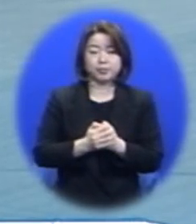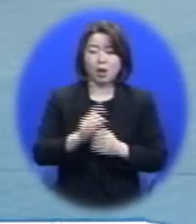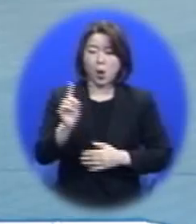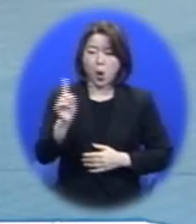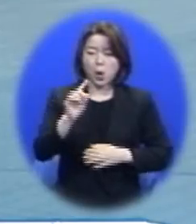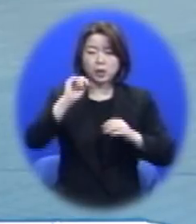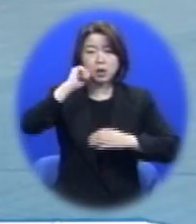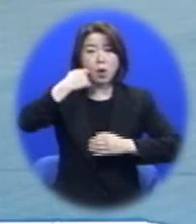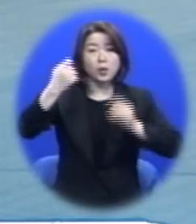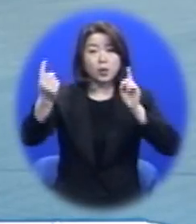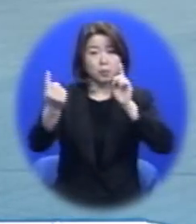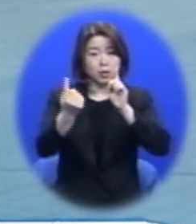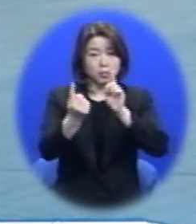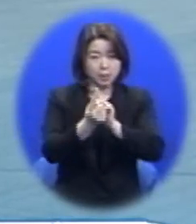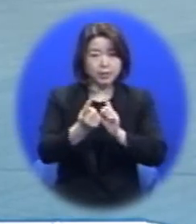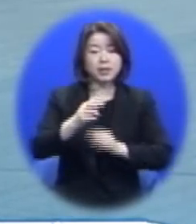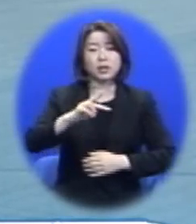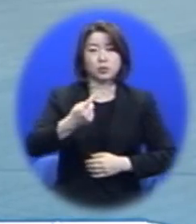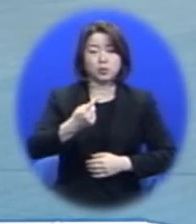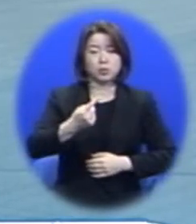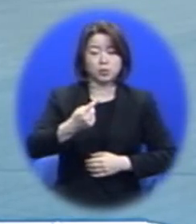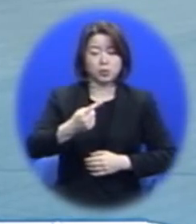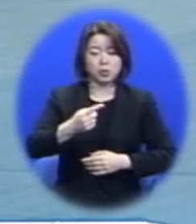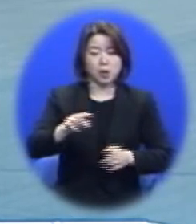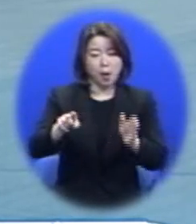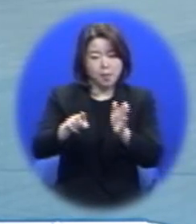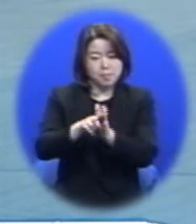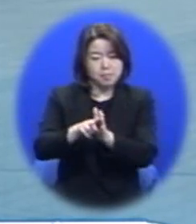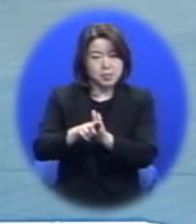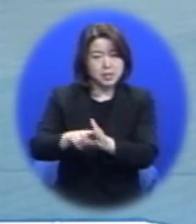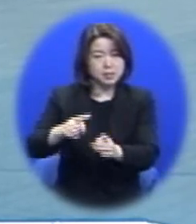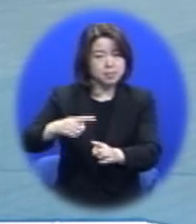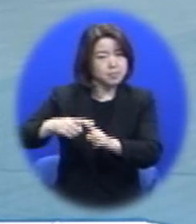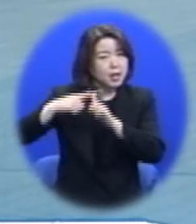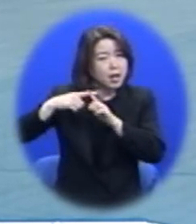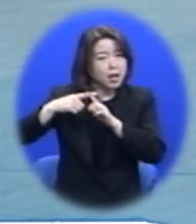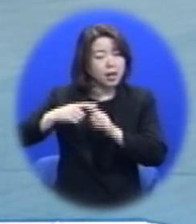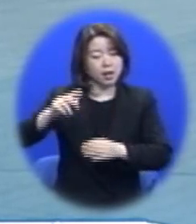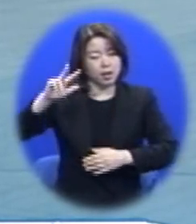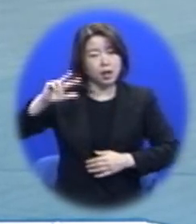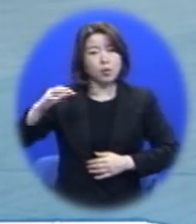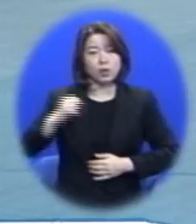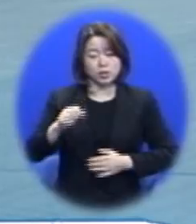어떤 어려움이 오더라도 순교할 각오를 가지고 믿음을 지키라.